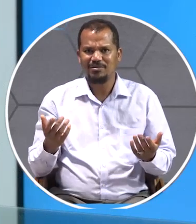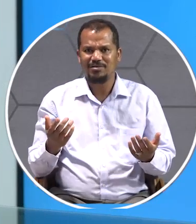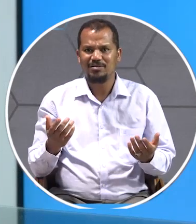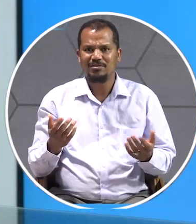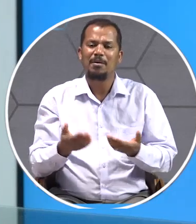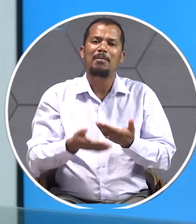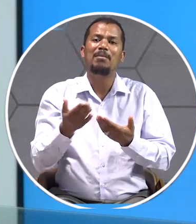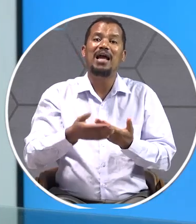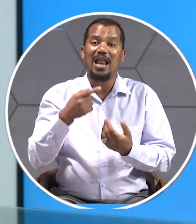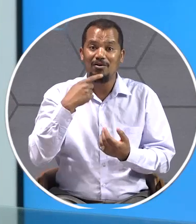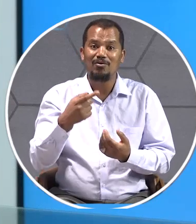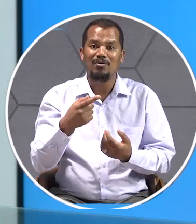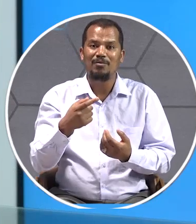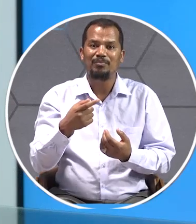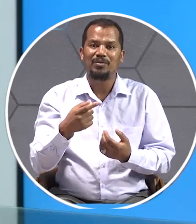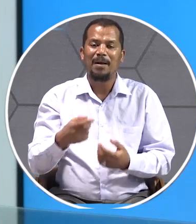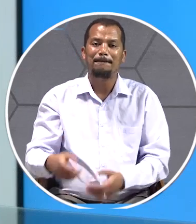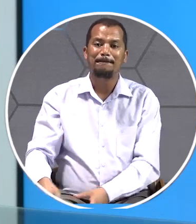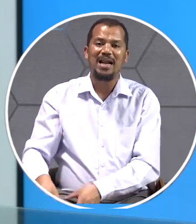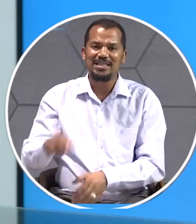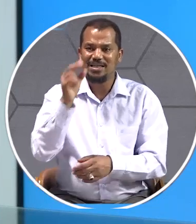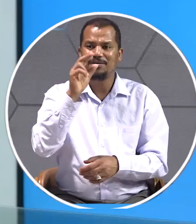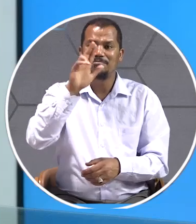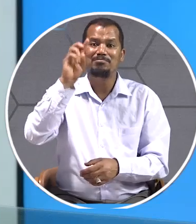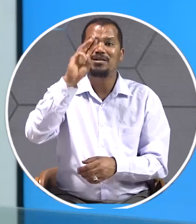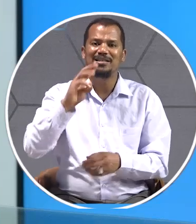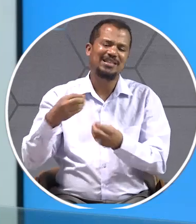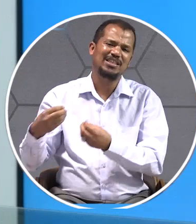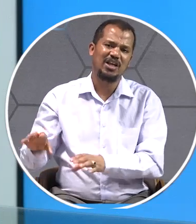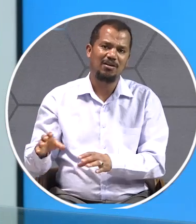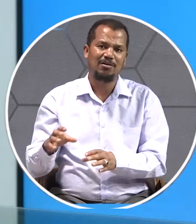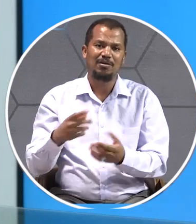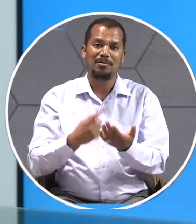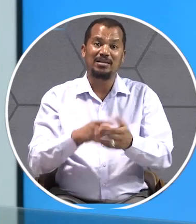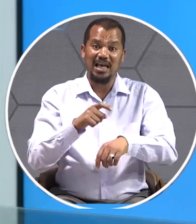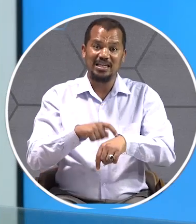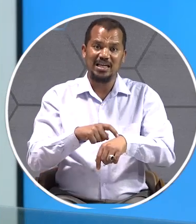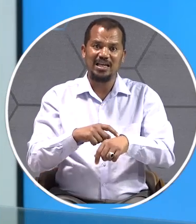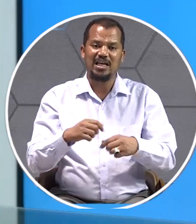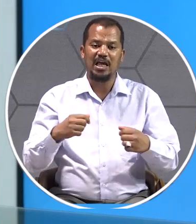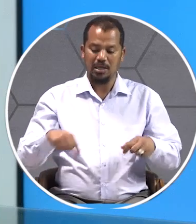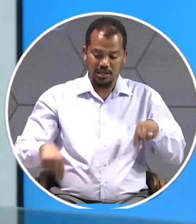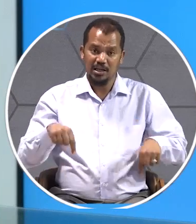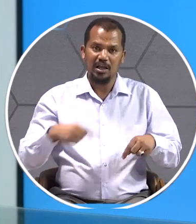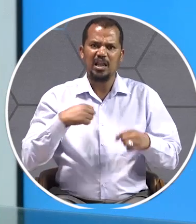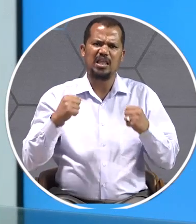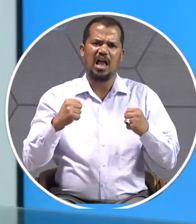በቀላሉ እንዳልኩሽ ብሬስ ትቻለሁ ባይ ዳት ታይም እግሪ በጣም ጠንካራ ነው